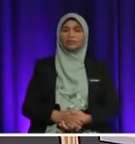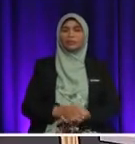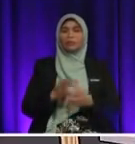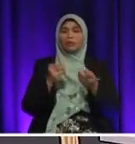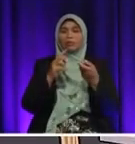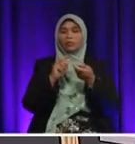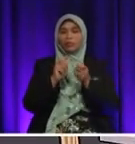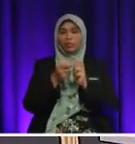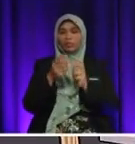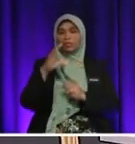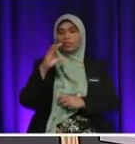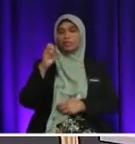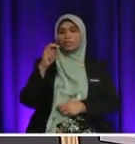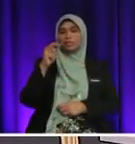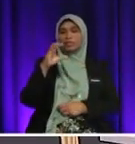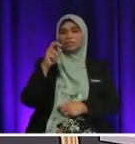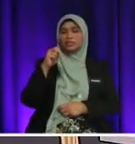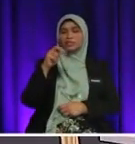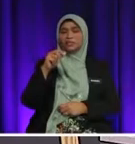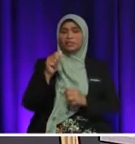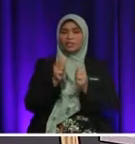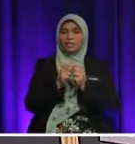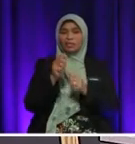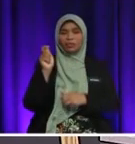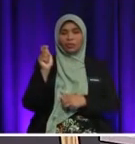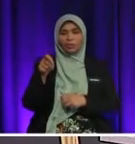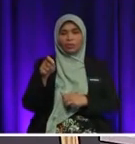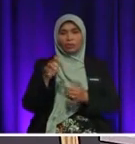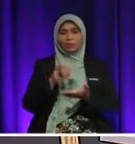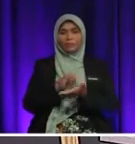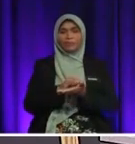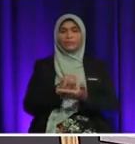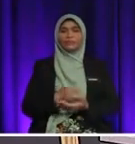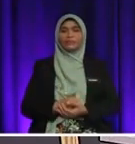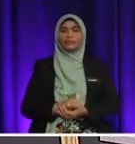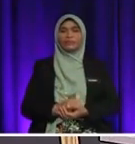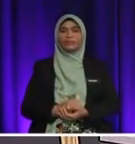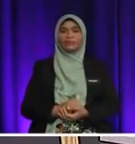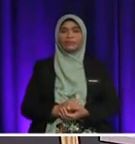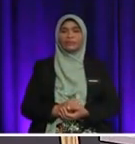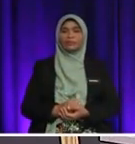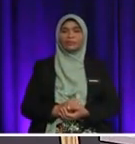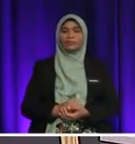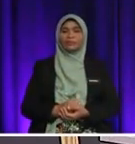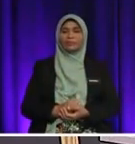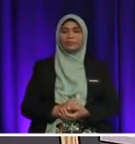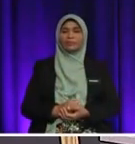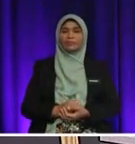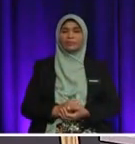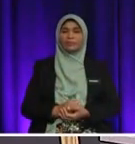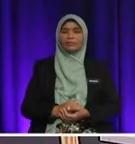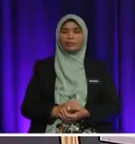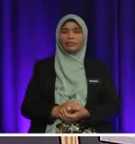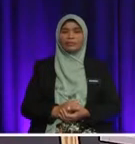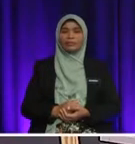tukarkan cincin dengan tongkat. Kalau kata kita boleh minta tukar dengan barang yang kita suka, mesti kita rasa macam